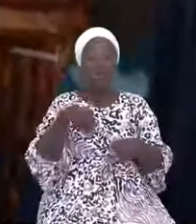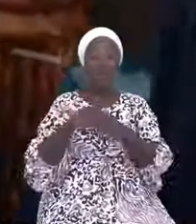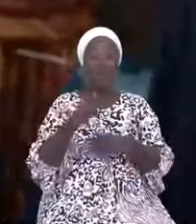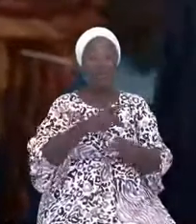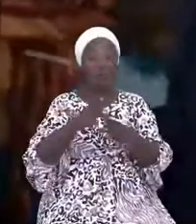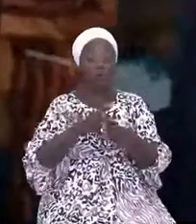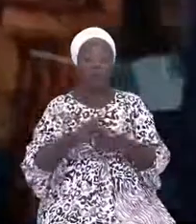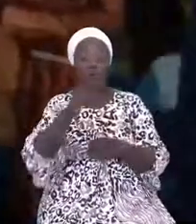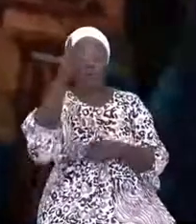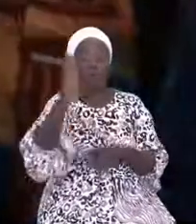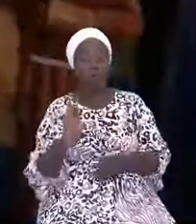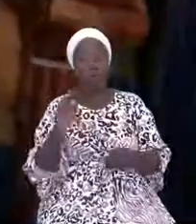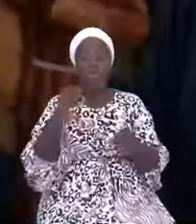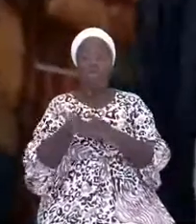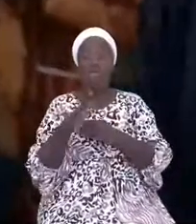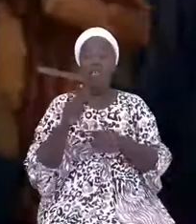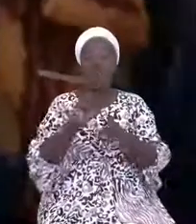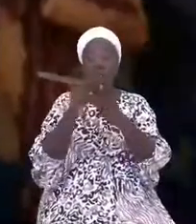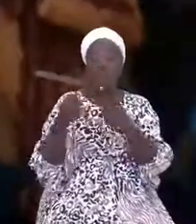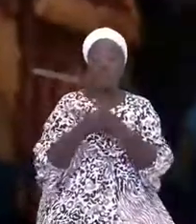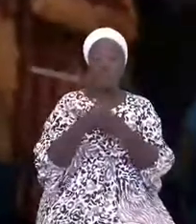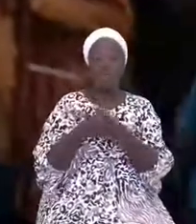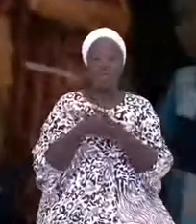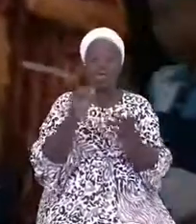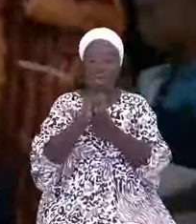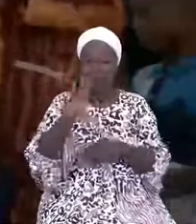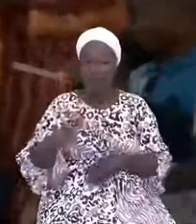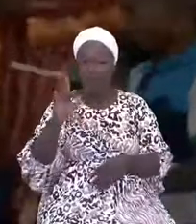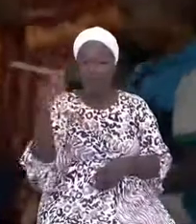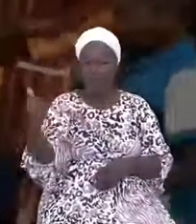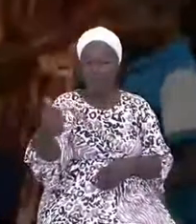profession, Dieu, dans la situation dans laquelle tu te